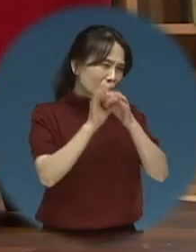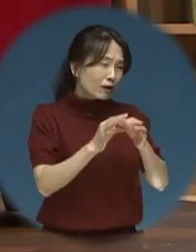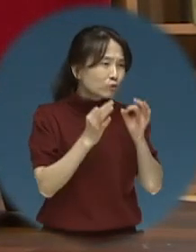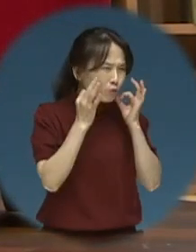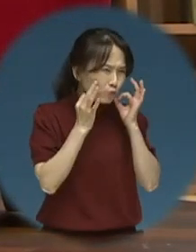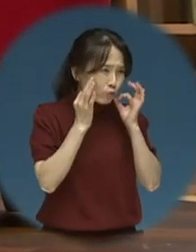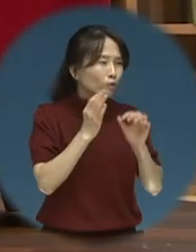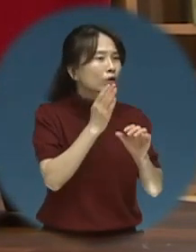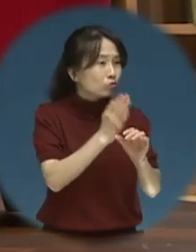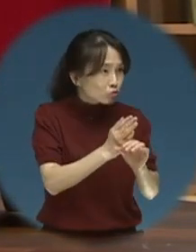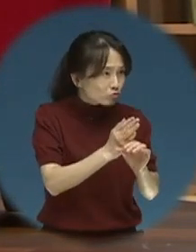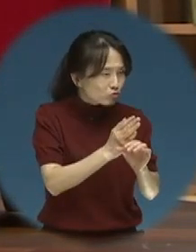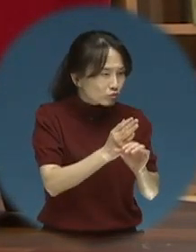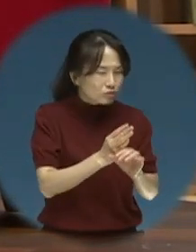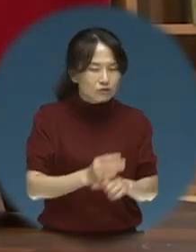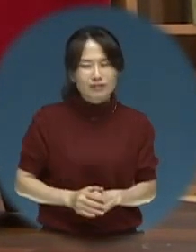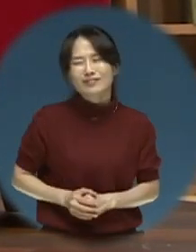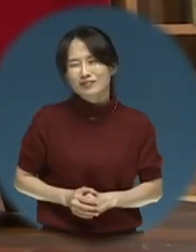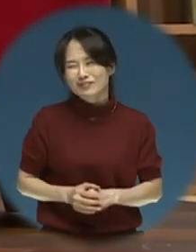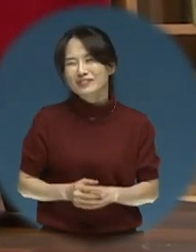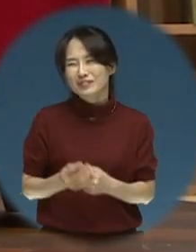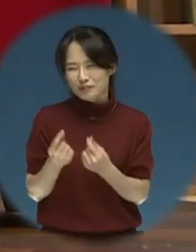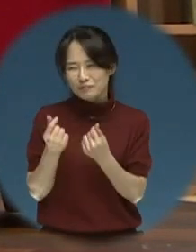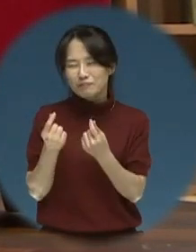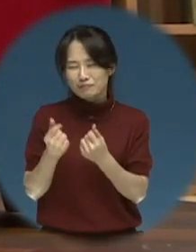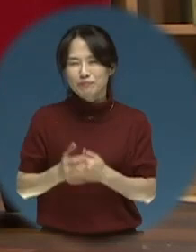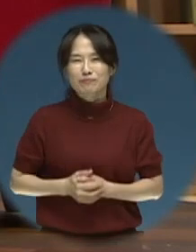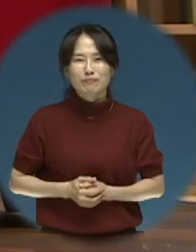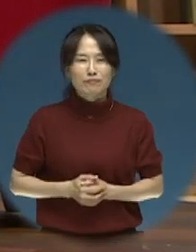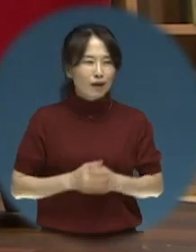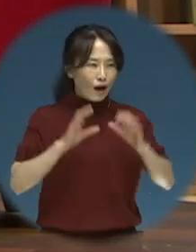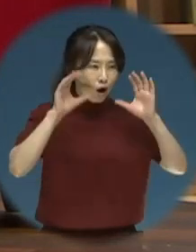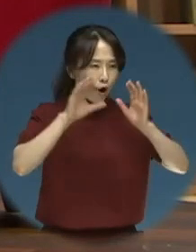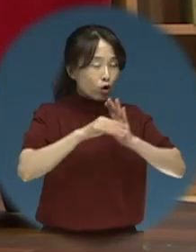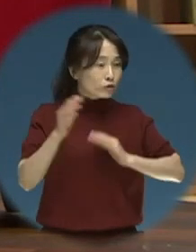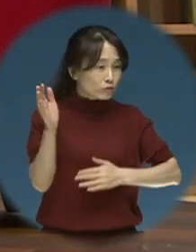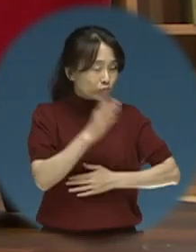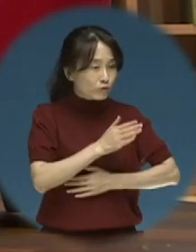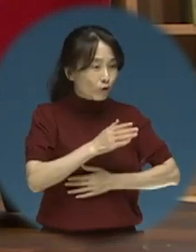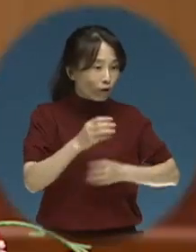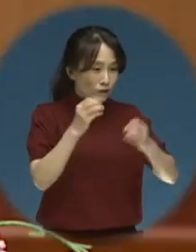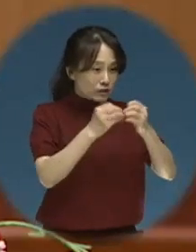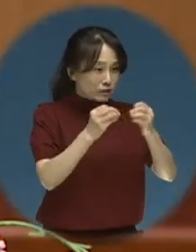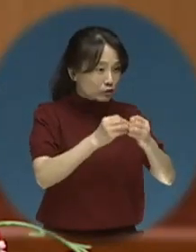싸우는 거죠. 네. 워낙 어려서부터 문학 소녀셨어요?